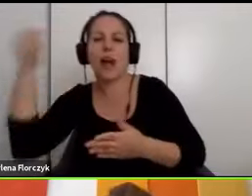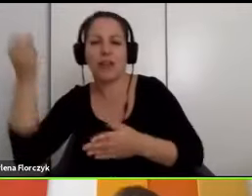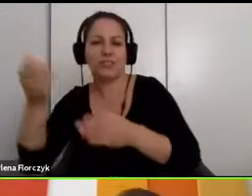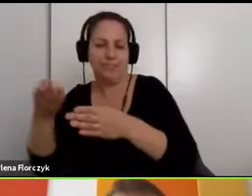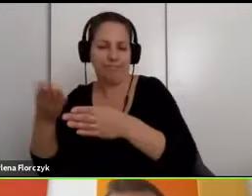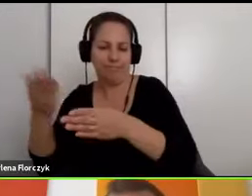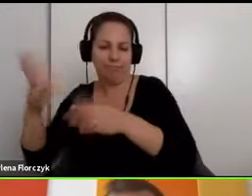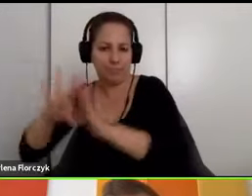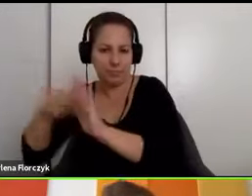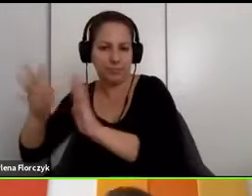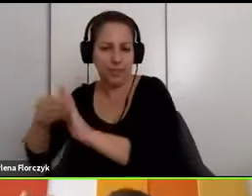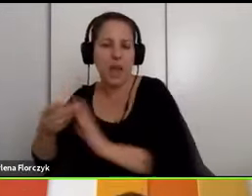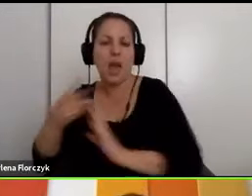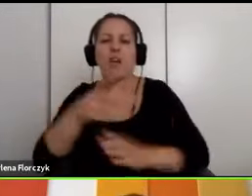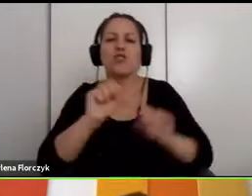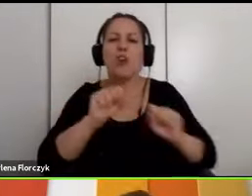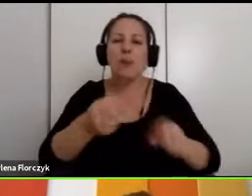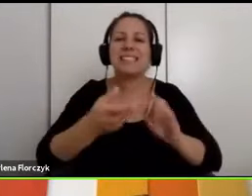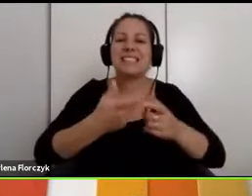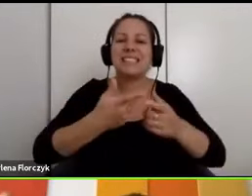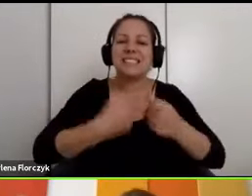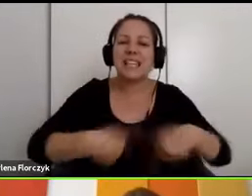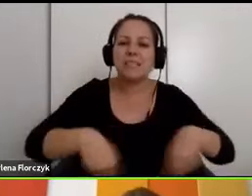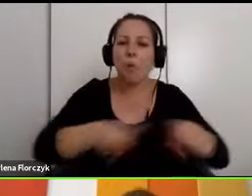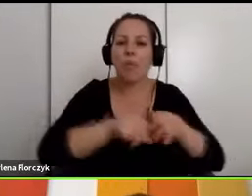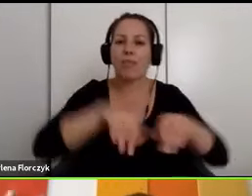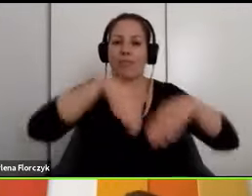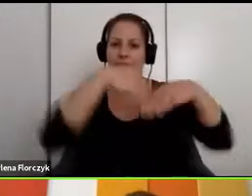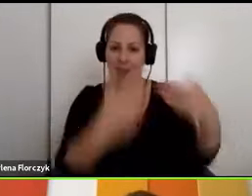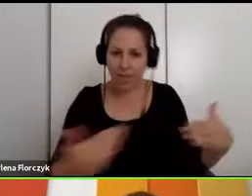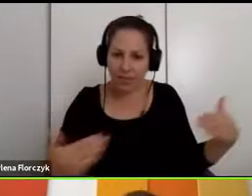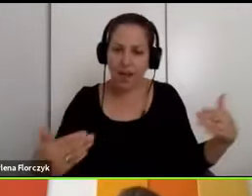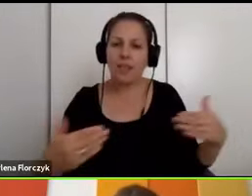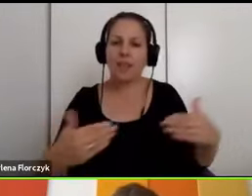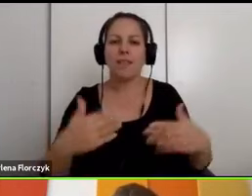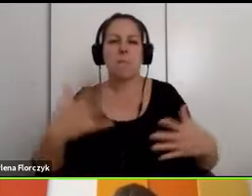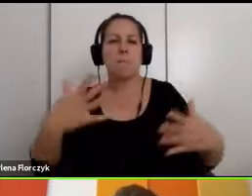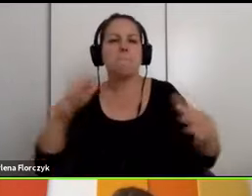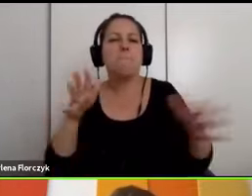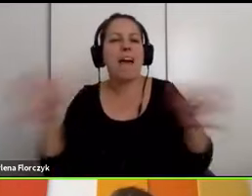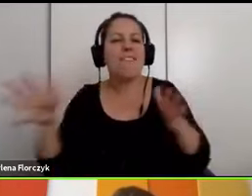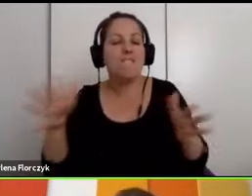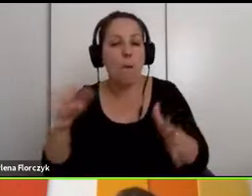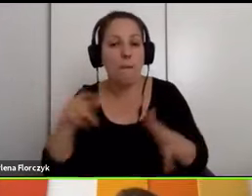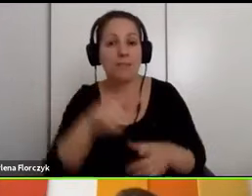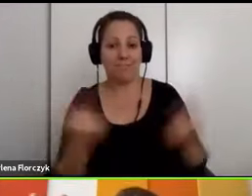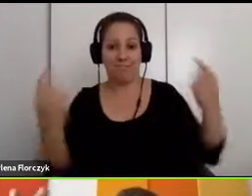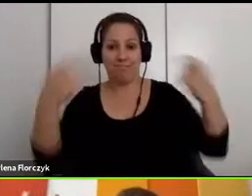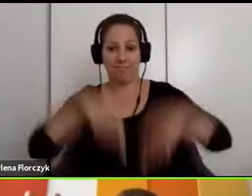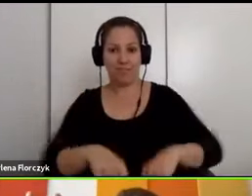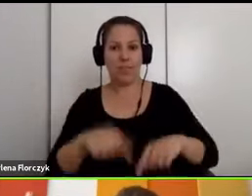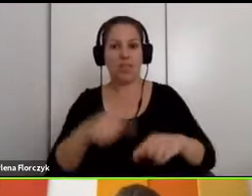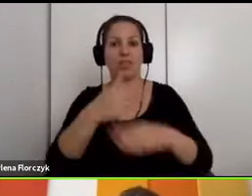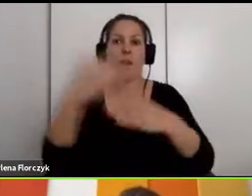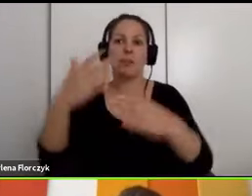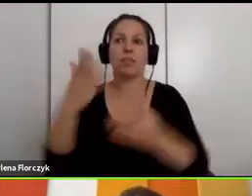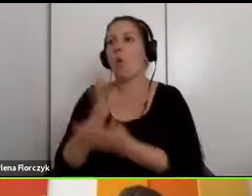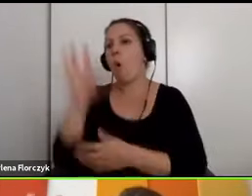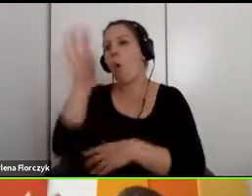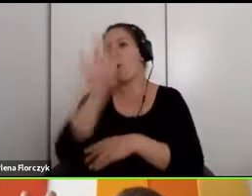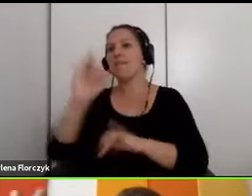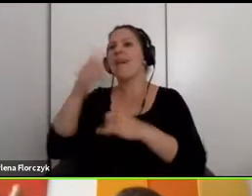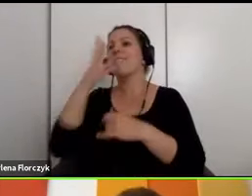Działają zespoły teatralne, zespoły performatywne, które przychodzą do teatru nie po to, żeby zobaczyć, jak wygląda teatr,